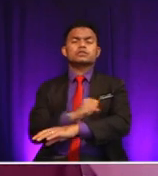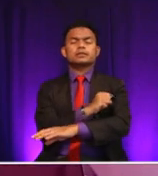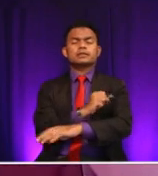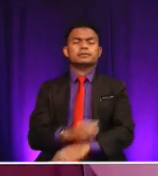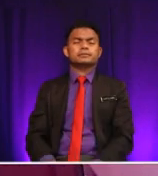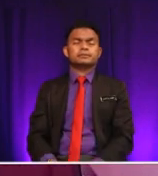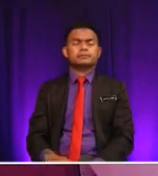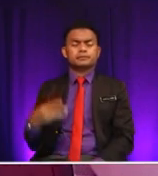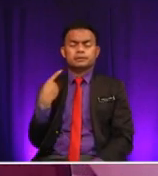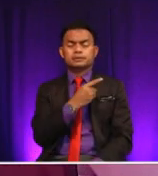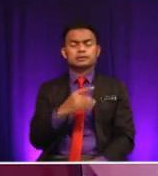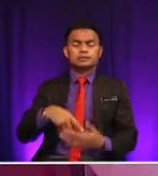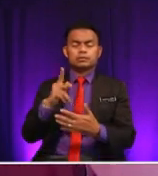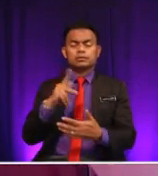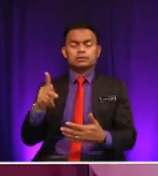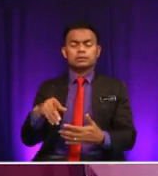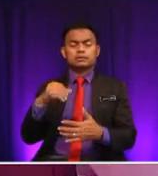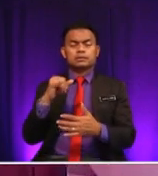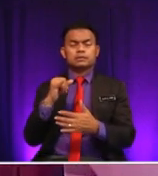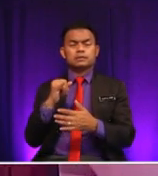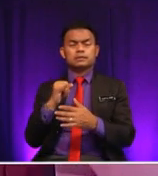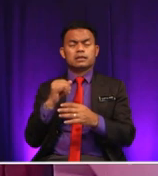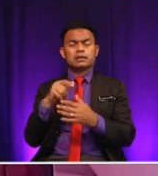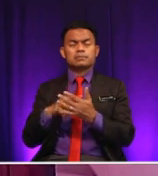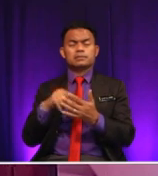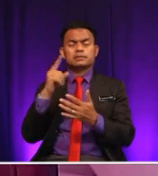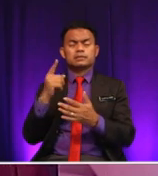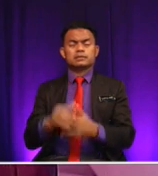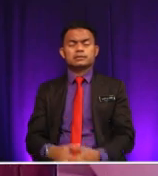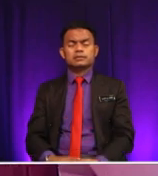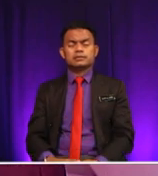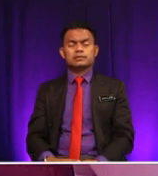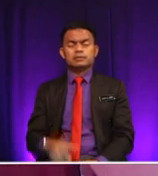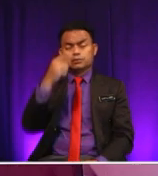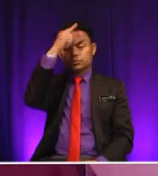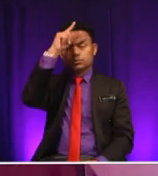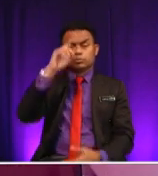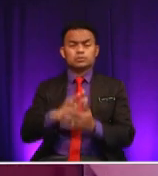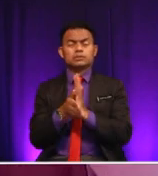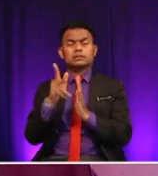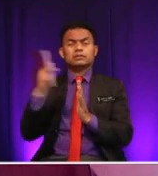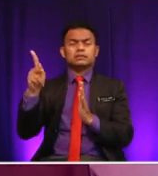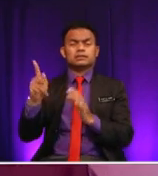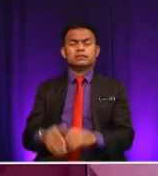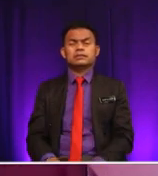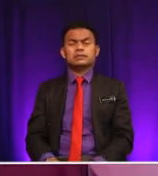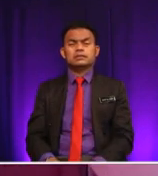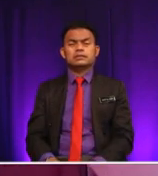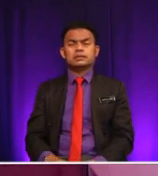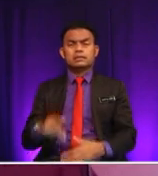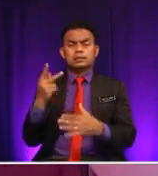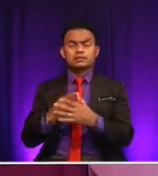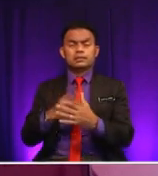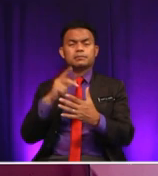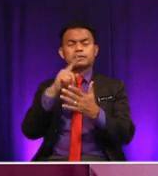kita keluarkan isi-isi dia untuk kita jadikan eee elemen-elemen apa contohnya macam persoalan macam tema